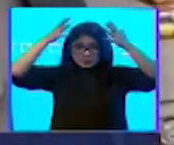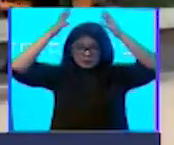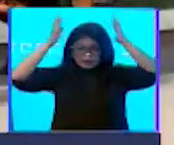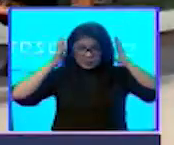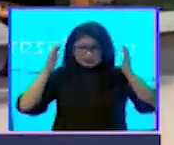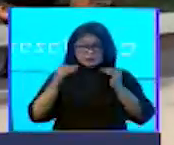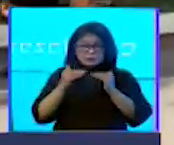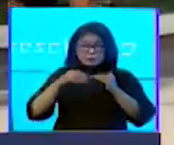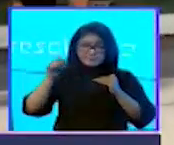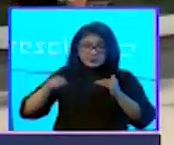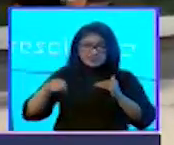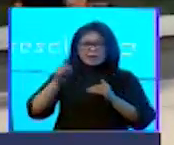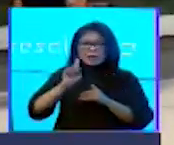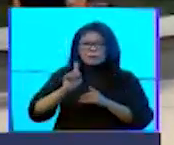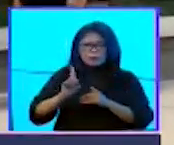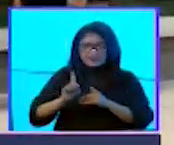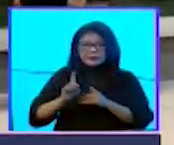standar.